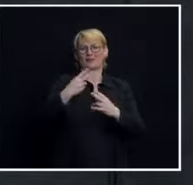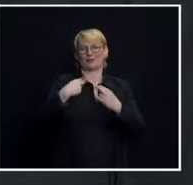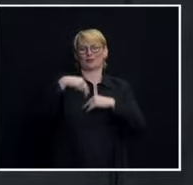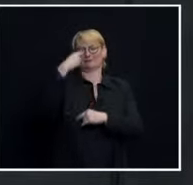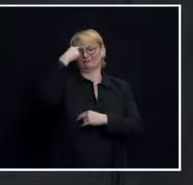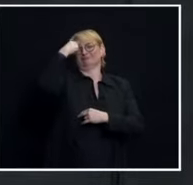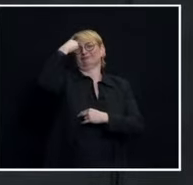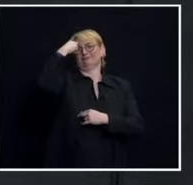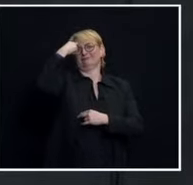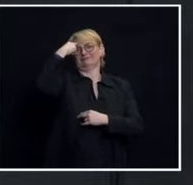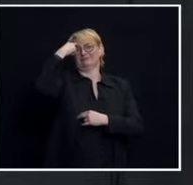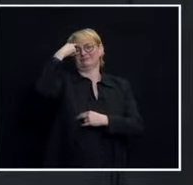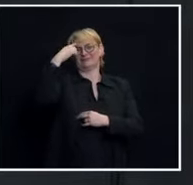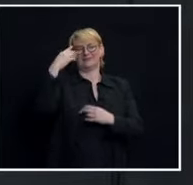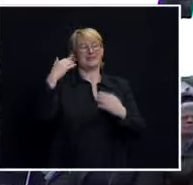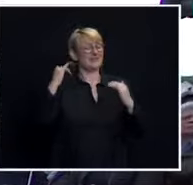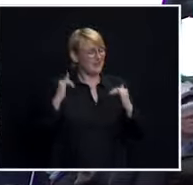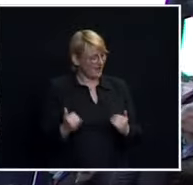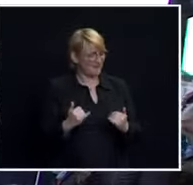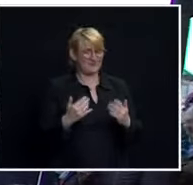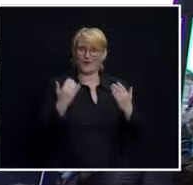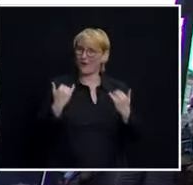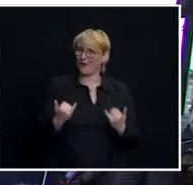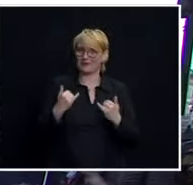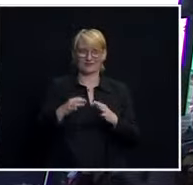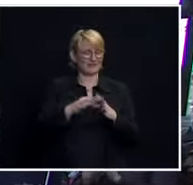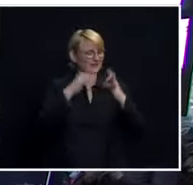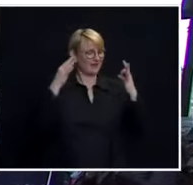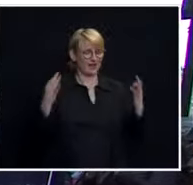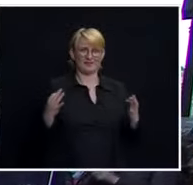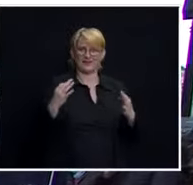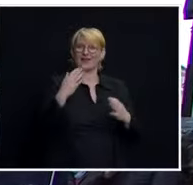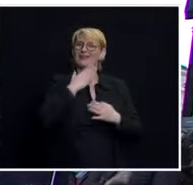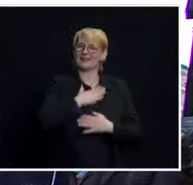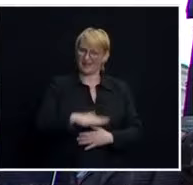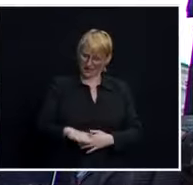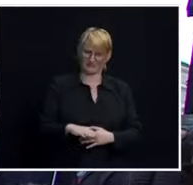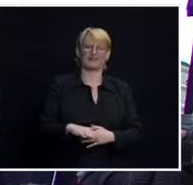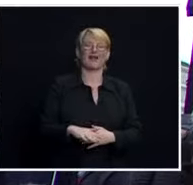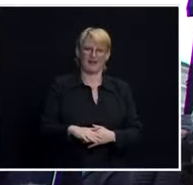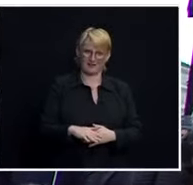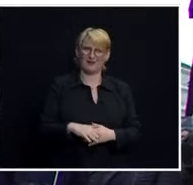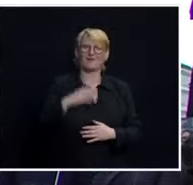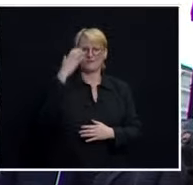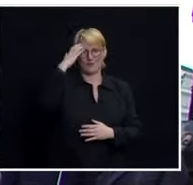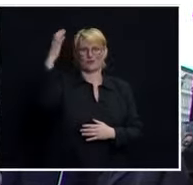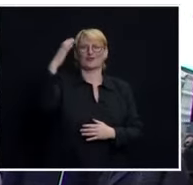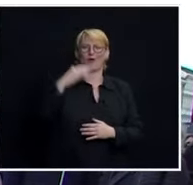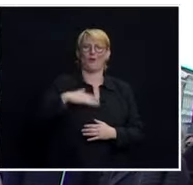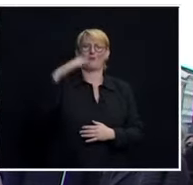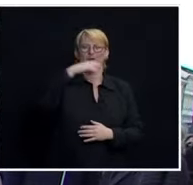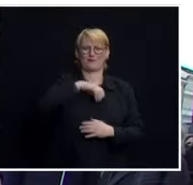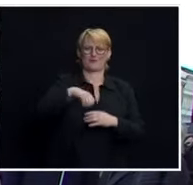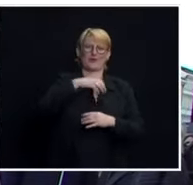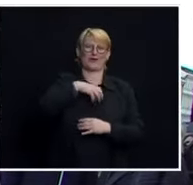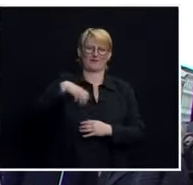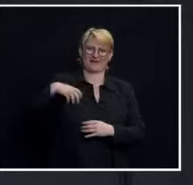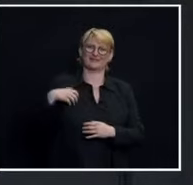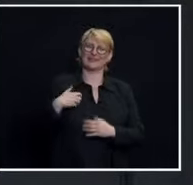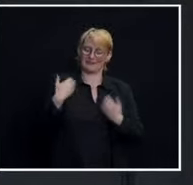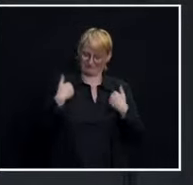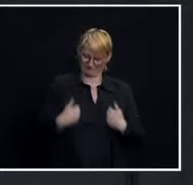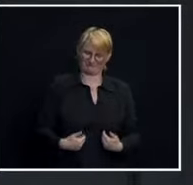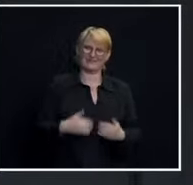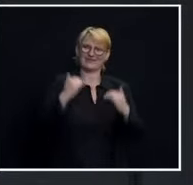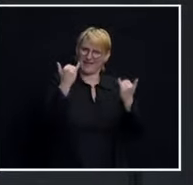Ja, auch heute ist wieder so ein Tag, wo ich gerne Münchner Oberbürgermeister bin. Es ist ein